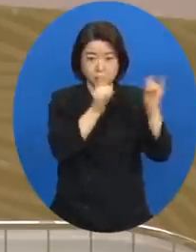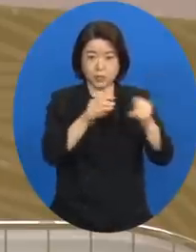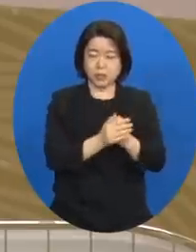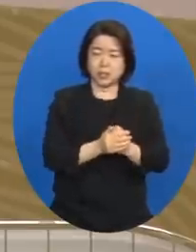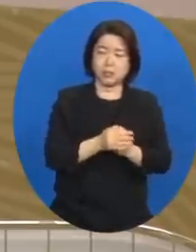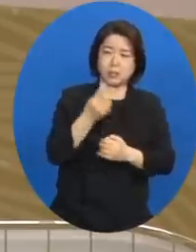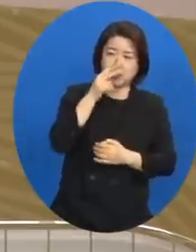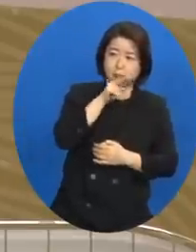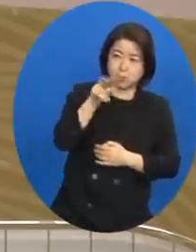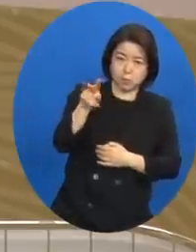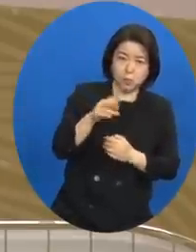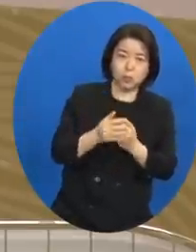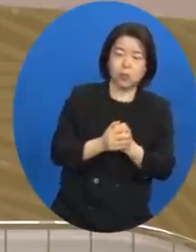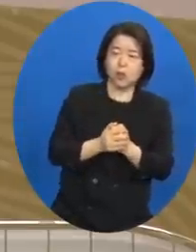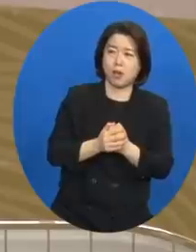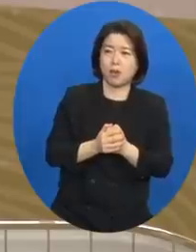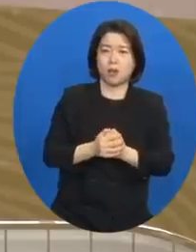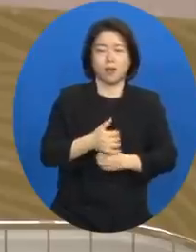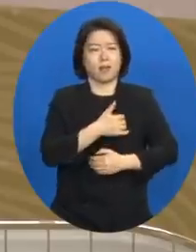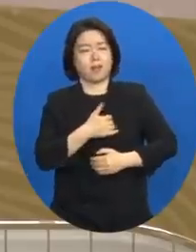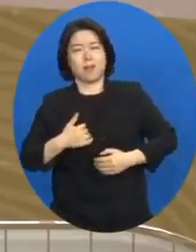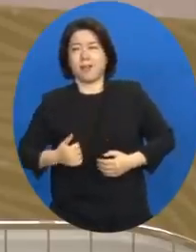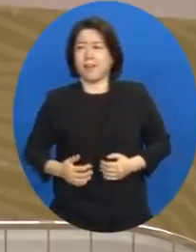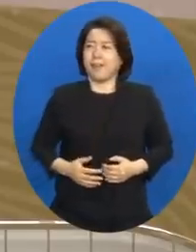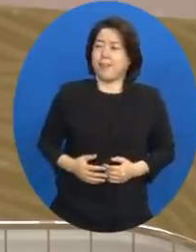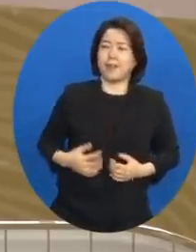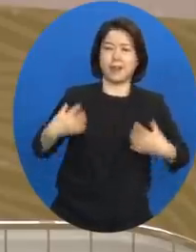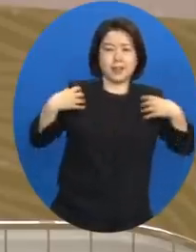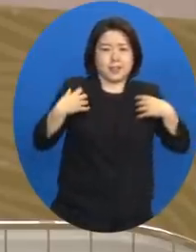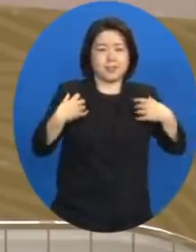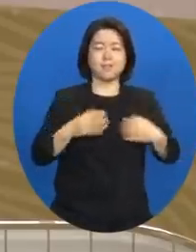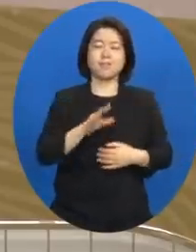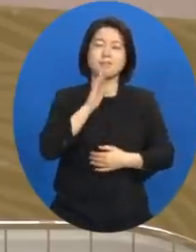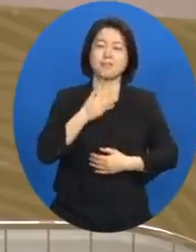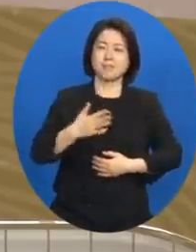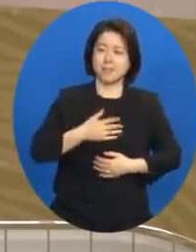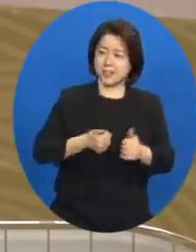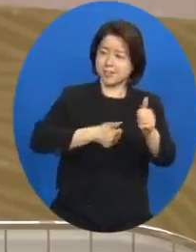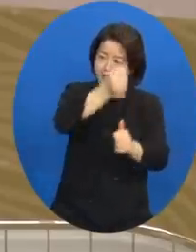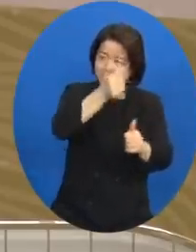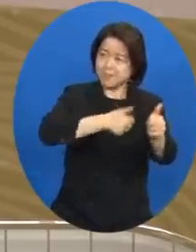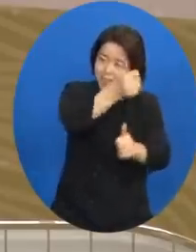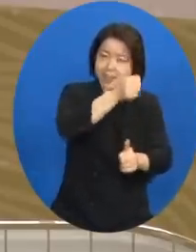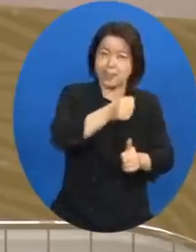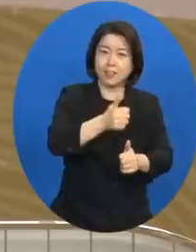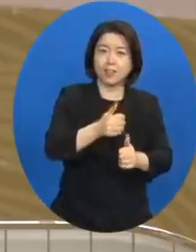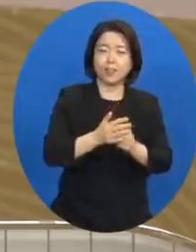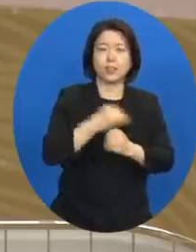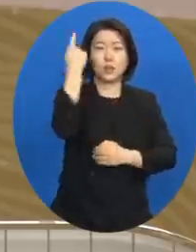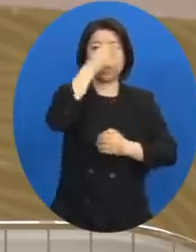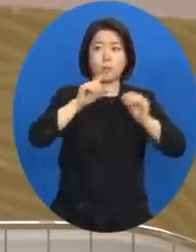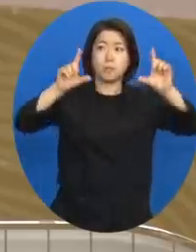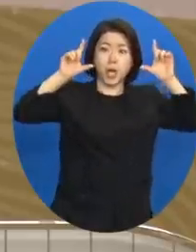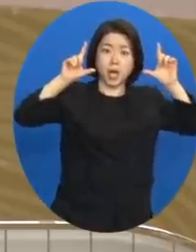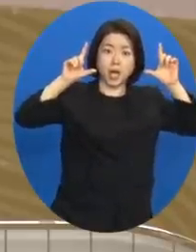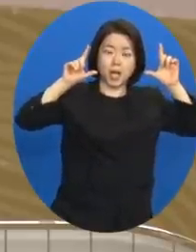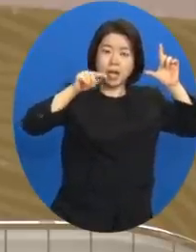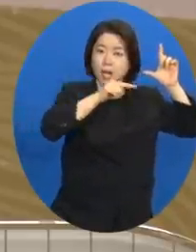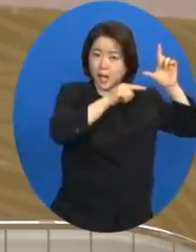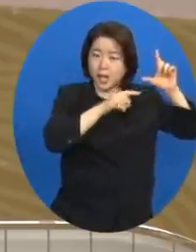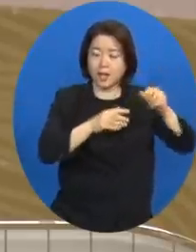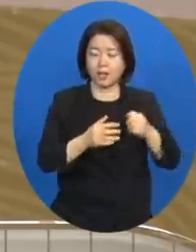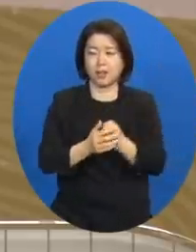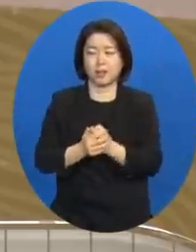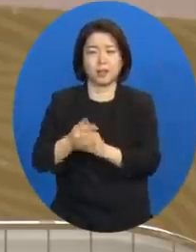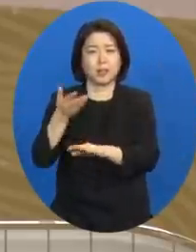얼마나 의기양양해 하시면서 그렇지 내가 이겼다 그런 표정이시더래요.